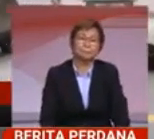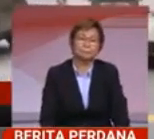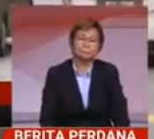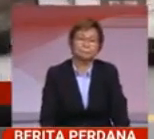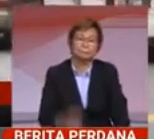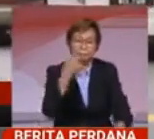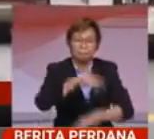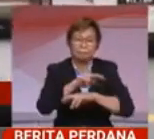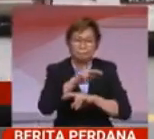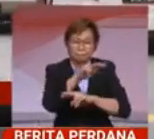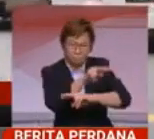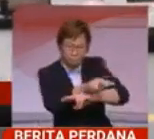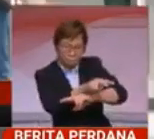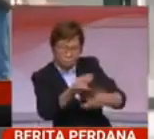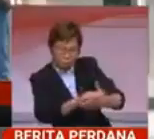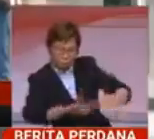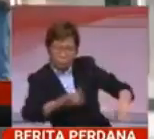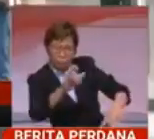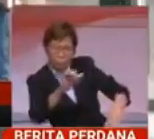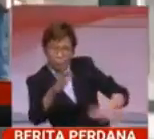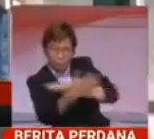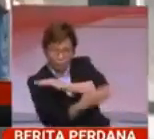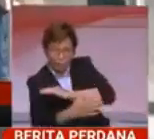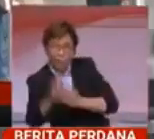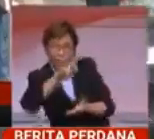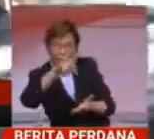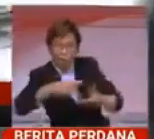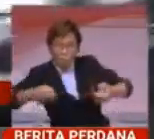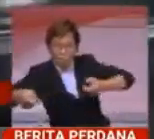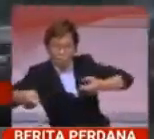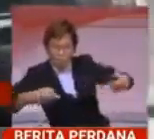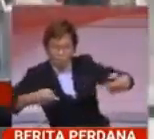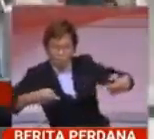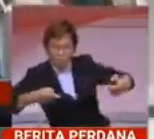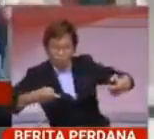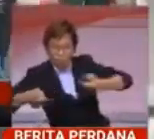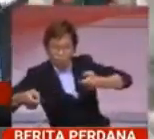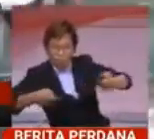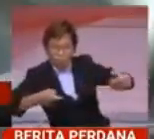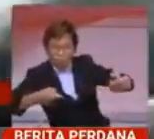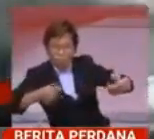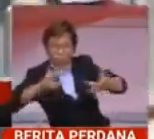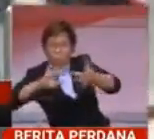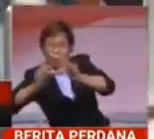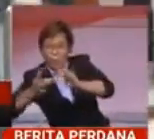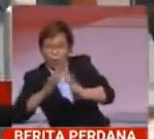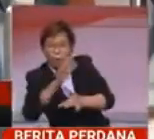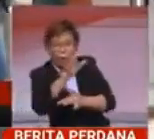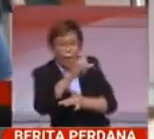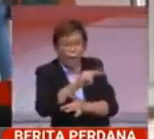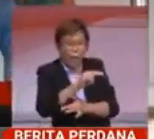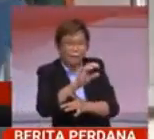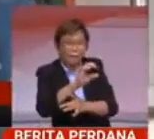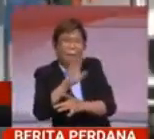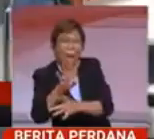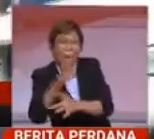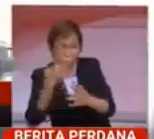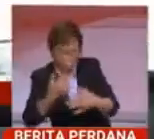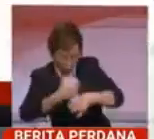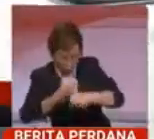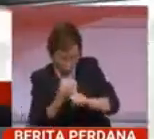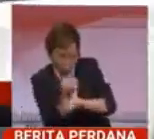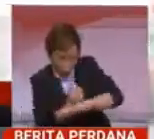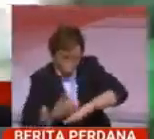Bagi memantau tahap keselamatan siber negara, Pusat Kawalan dan Penyelarasan Siber Nasional NC4 telah